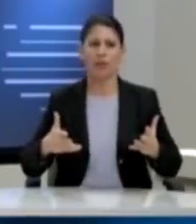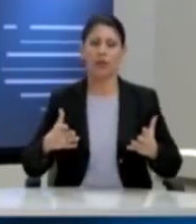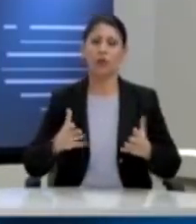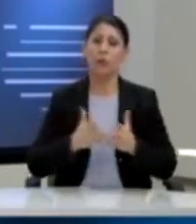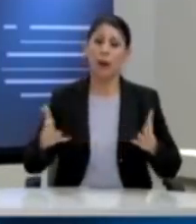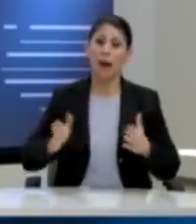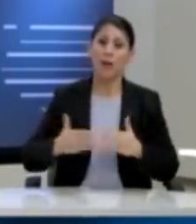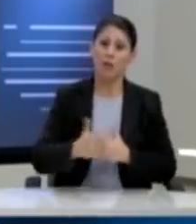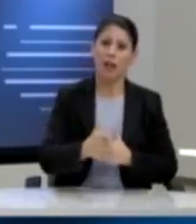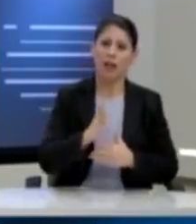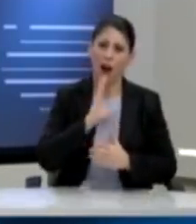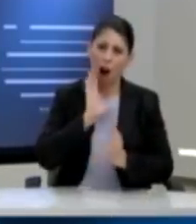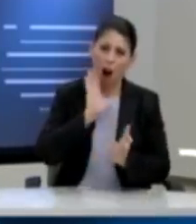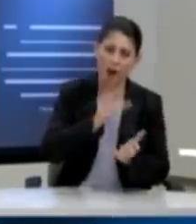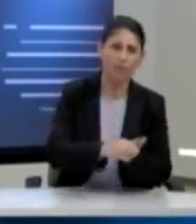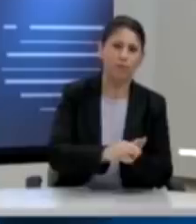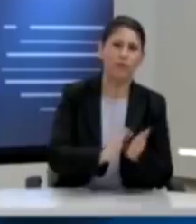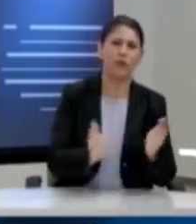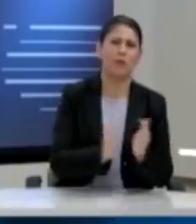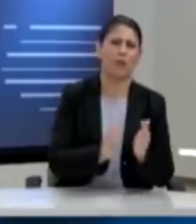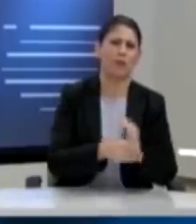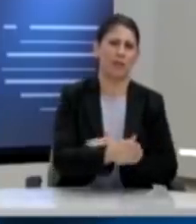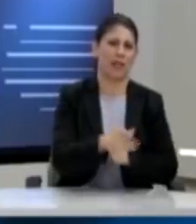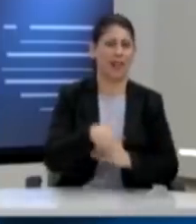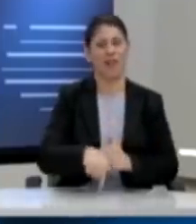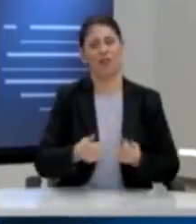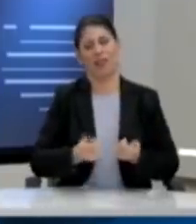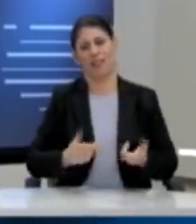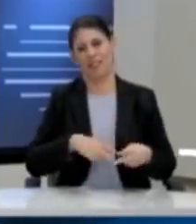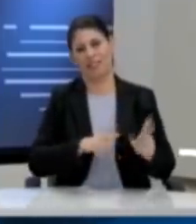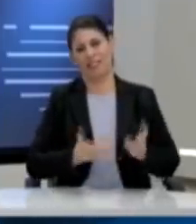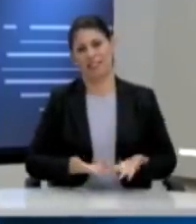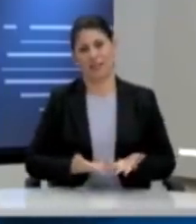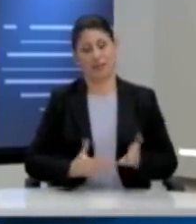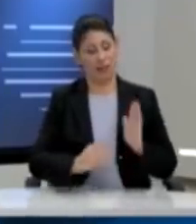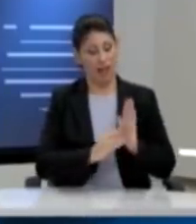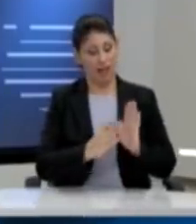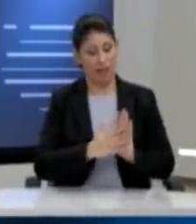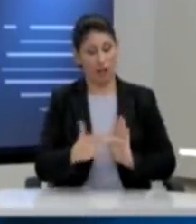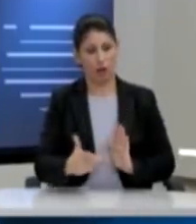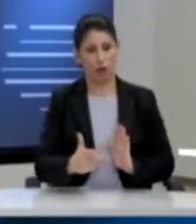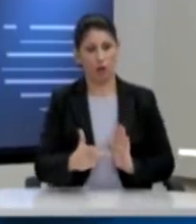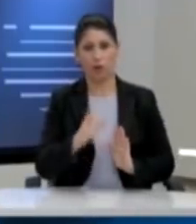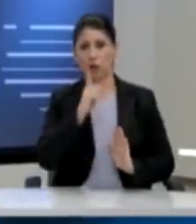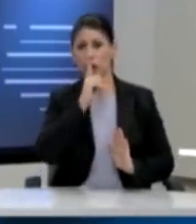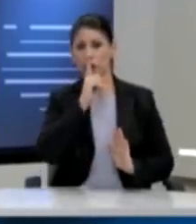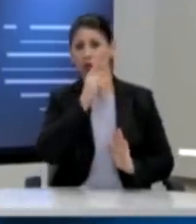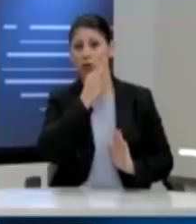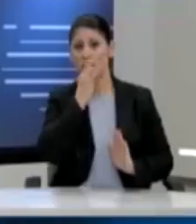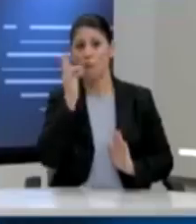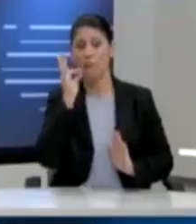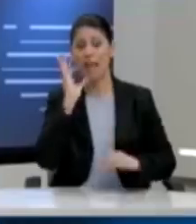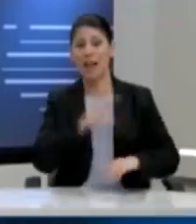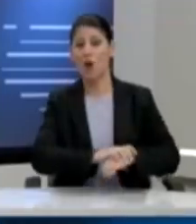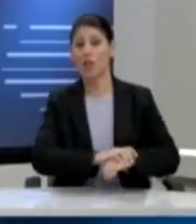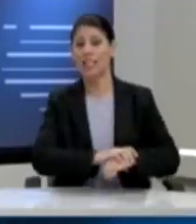το μεγάλο ψάρι τρώει το μικρότερο. Αυτό υλοποιείται. Άρθρο 18. Σιωπή της